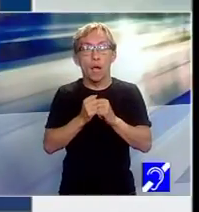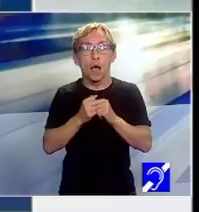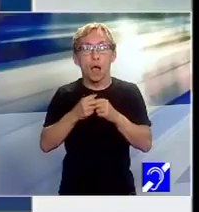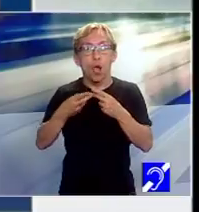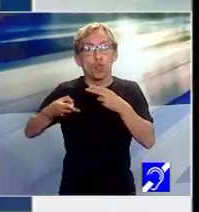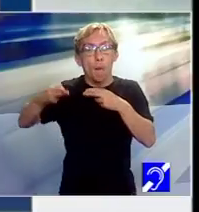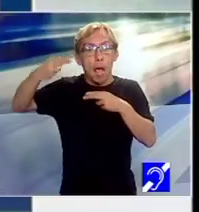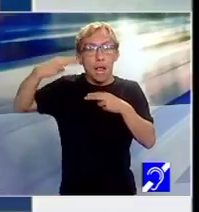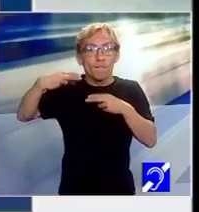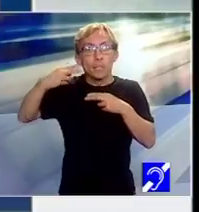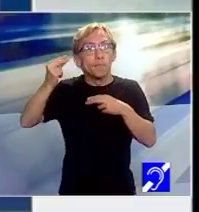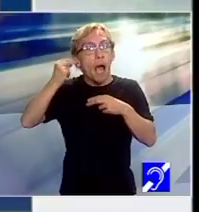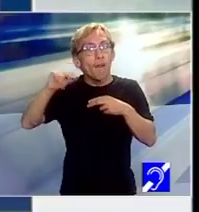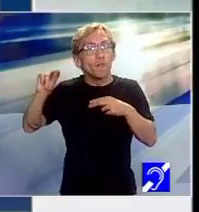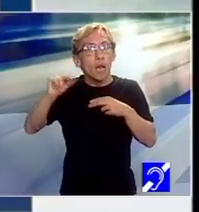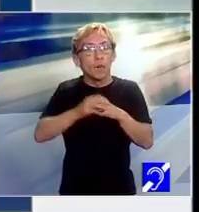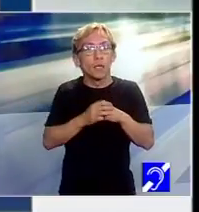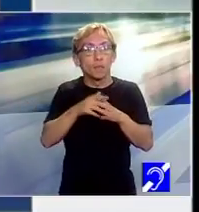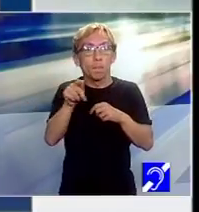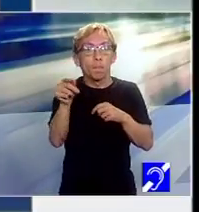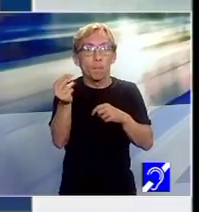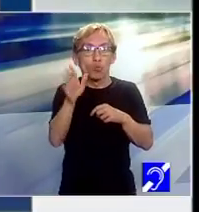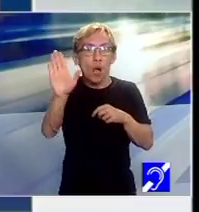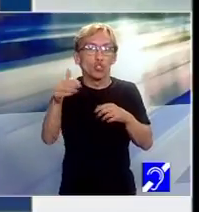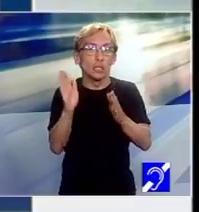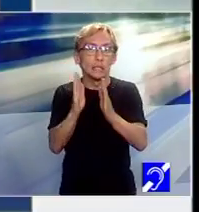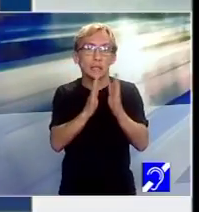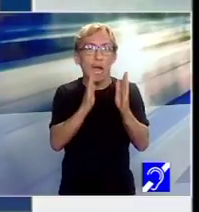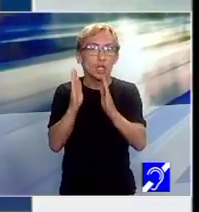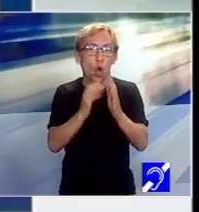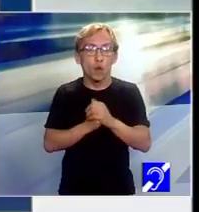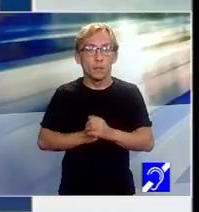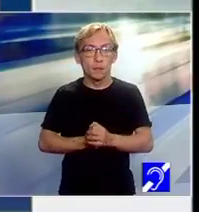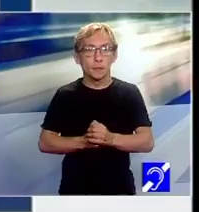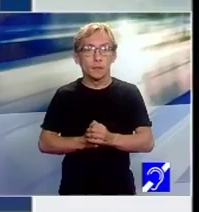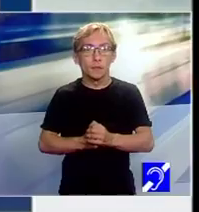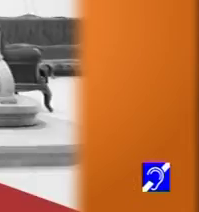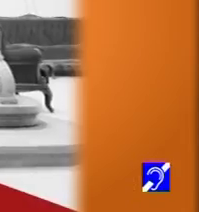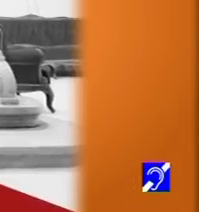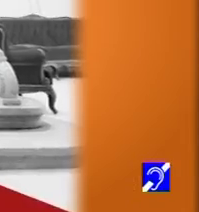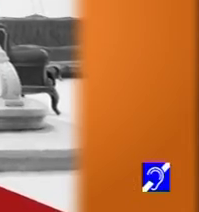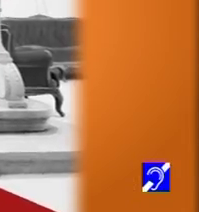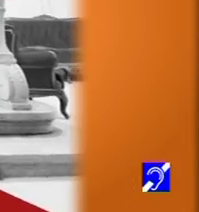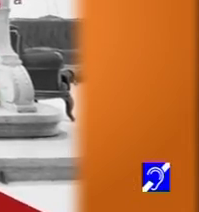pentru a afla cine au pregătit pentru, această, pentru acest sezon Instituția de Cultură.